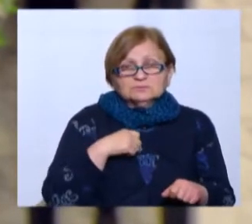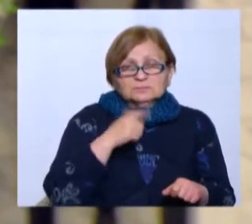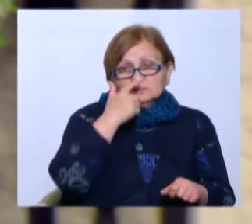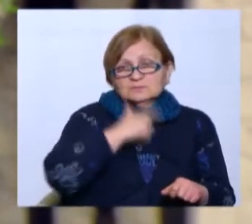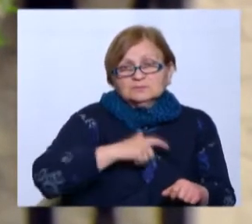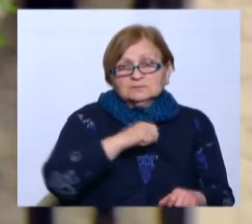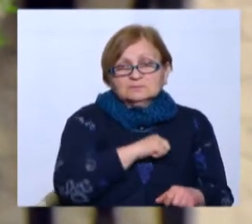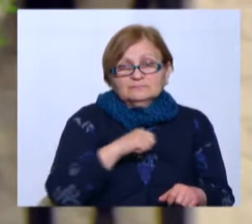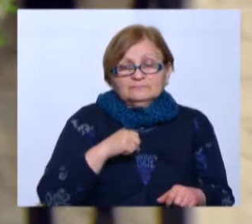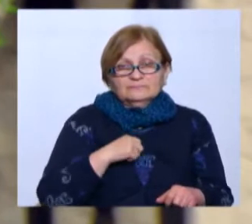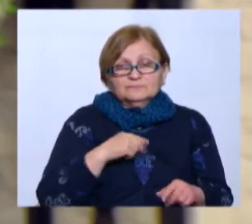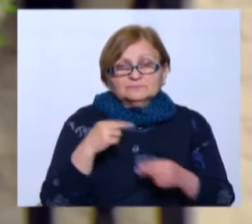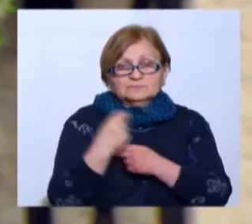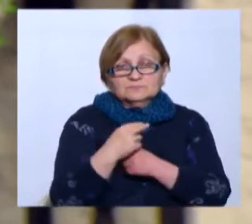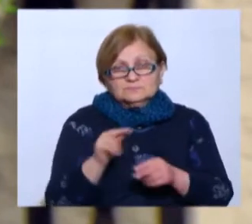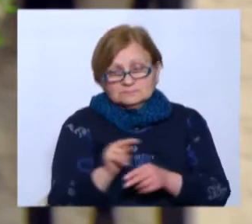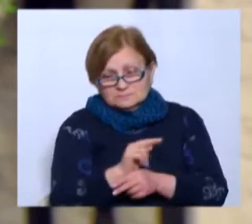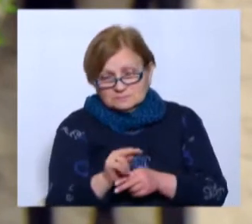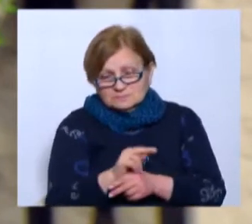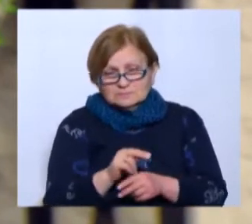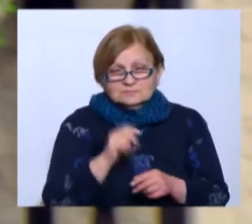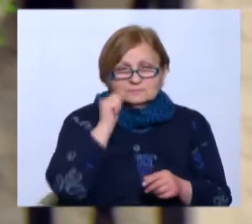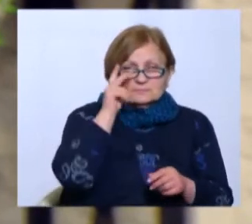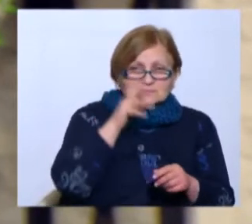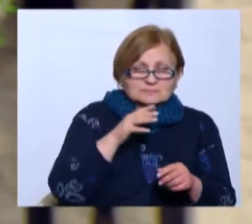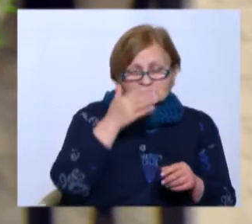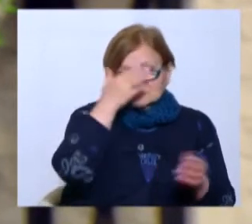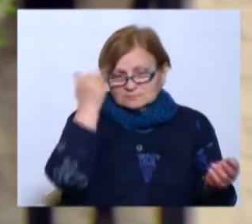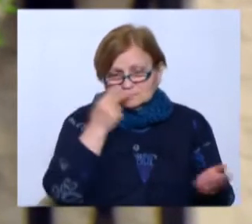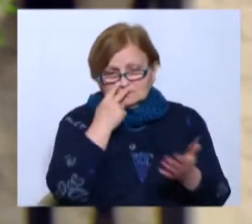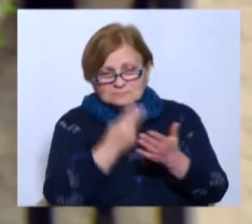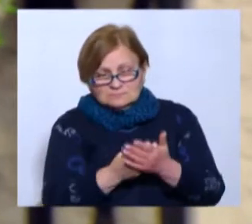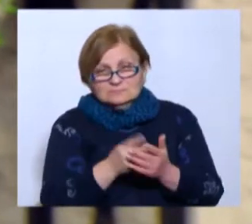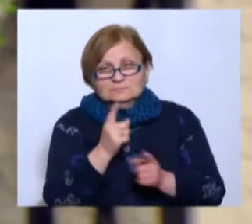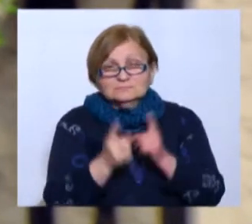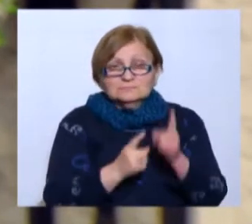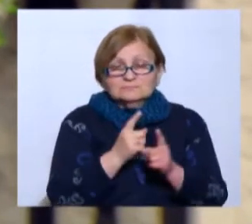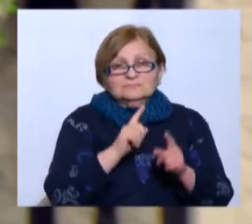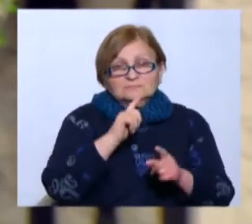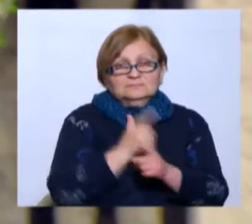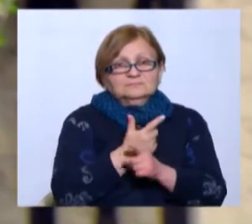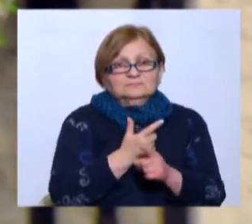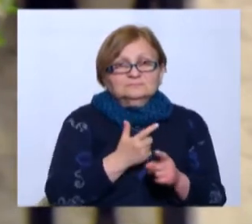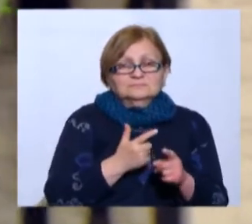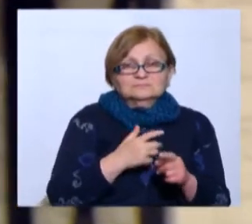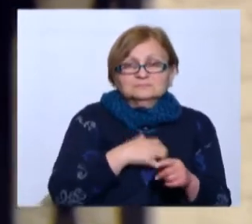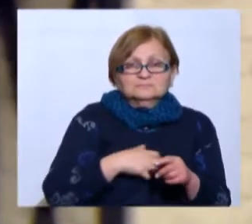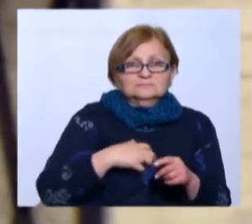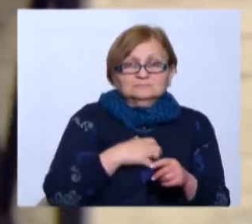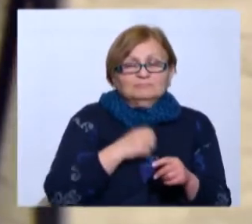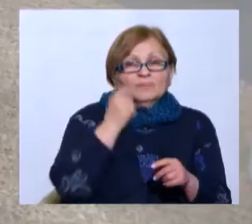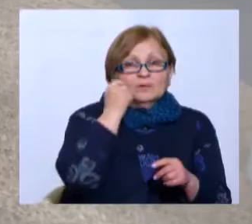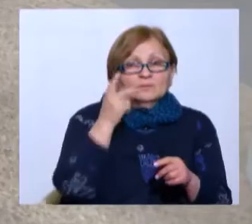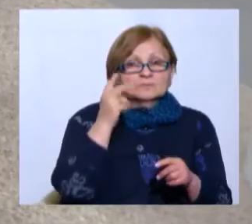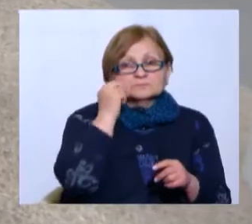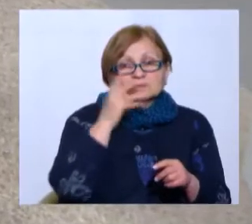თავს მოგვიანებით რამდენიმე დღის შემდეგ, როდესაც დაგავიწყდებათ ამ თემის შექმნის პროცესი, ამ ძალიან მნიშვნელოვანია 2-3 დღე